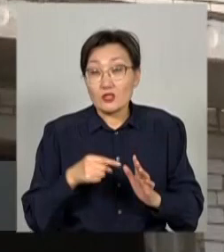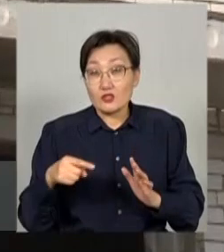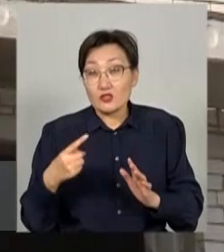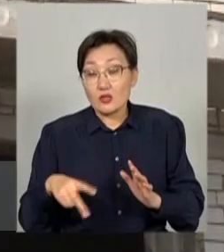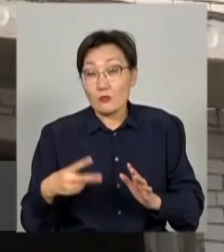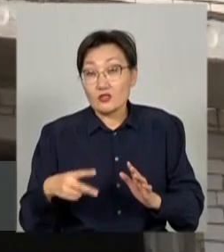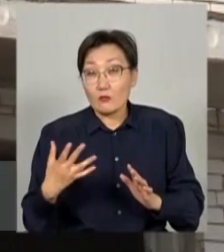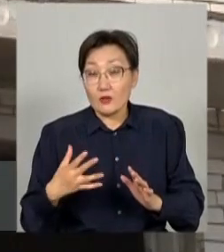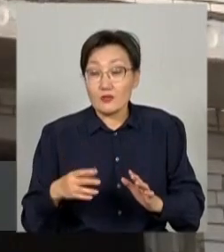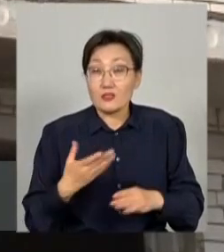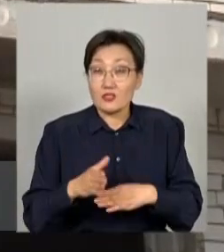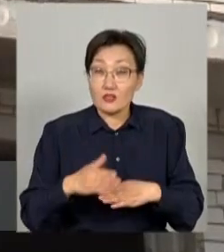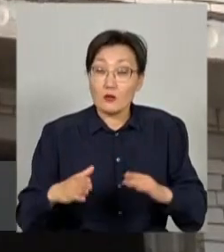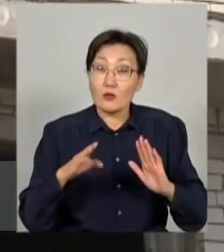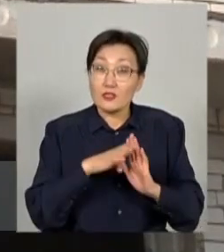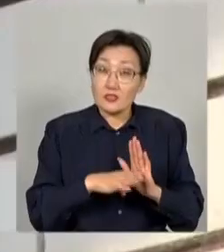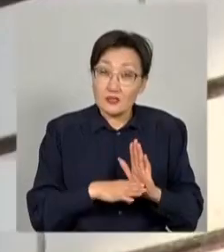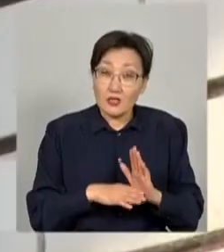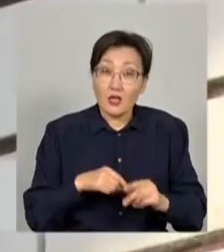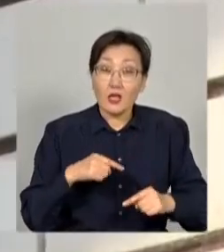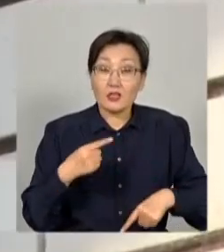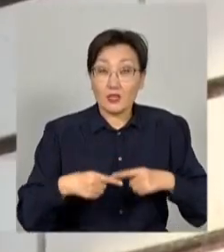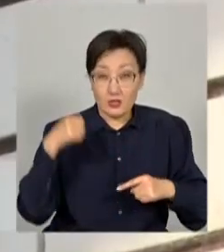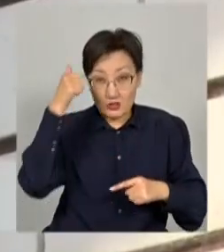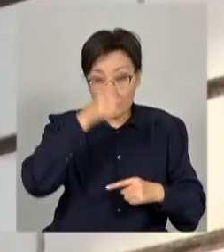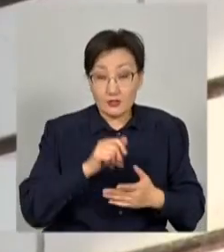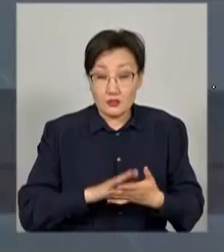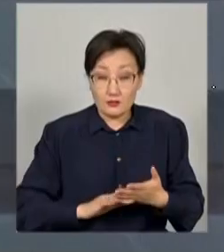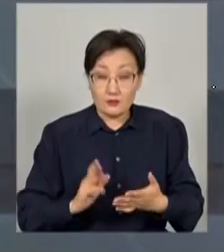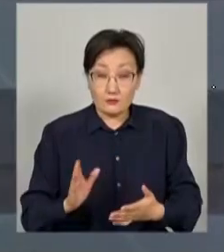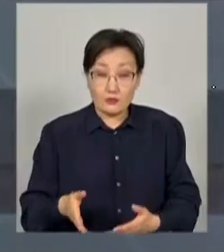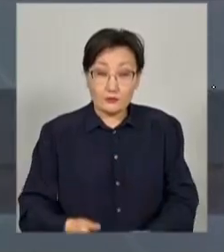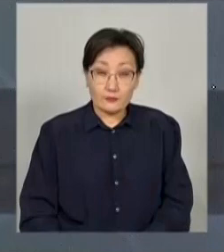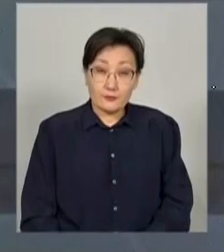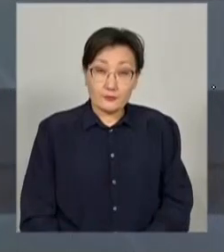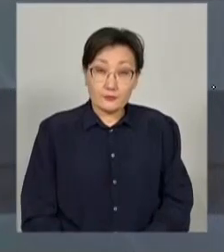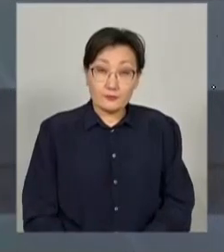7-20-25 ипотекалық тұрғын үй бағдарламасы алдағы жылы да жалғасады.